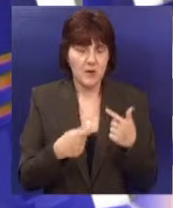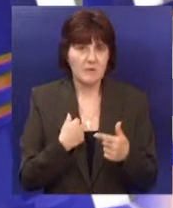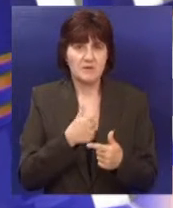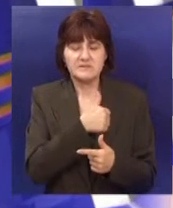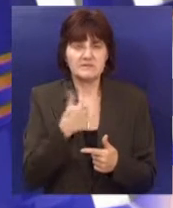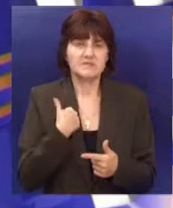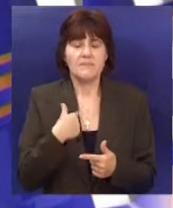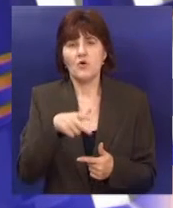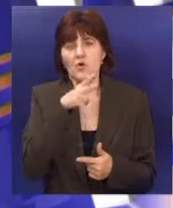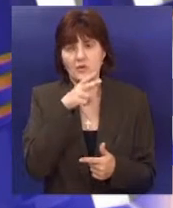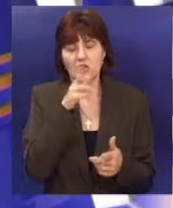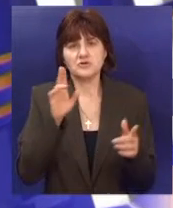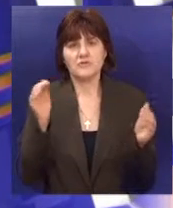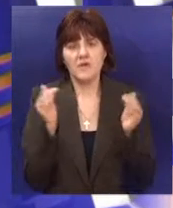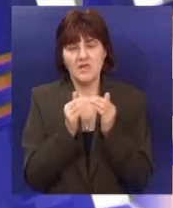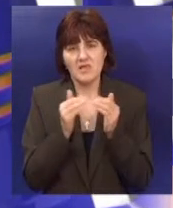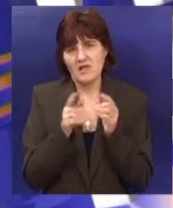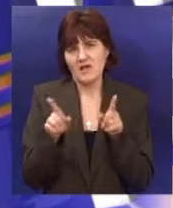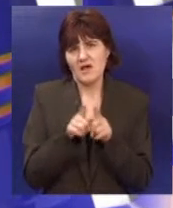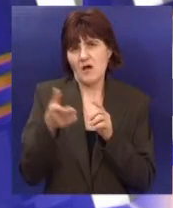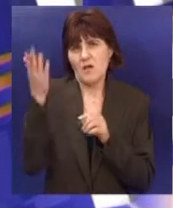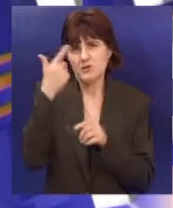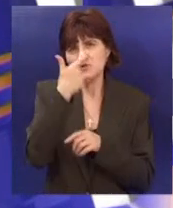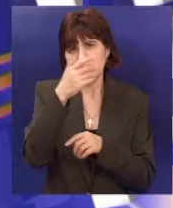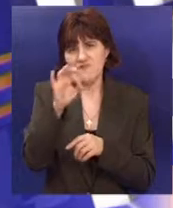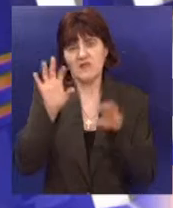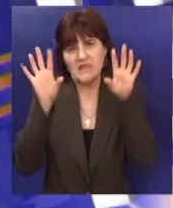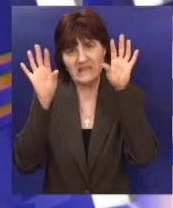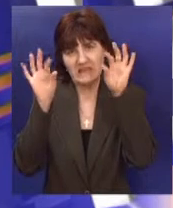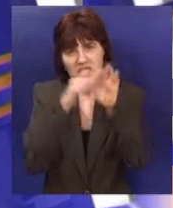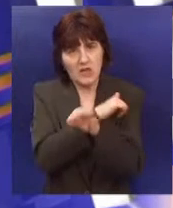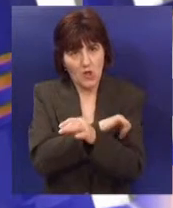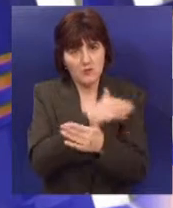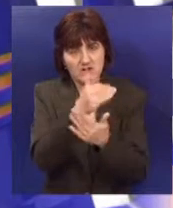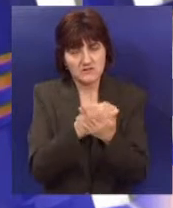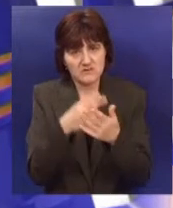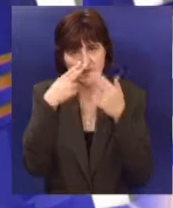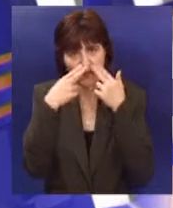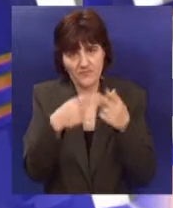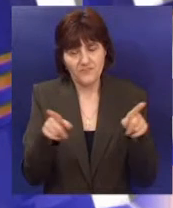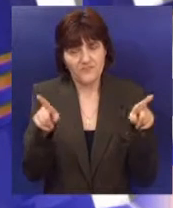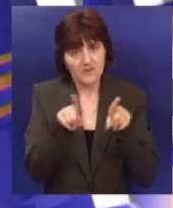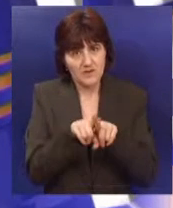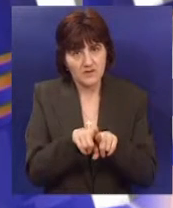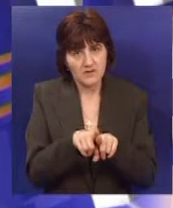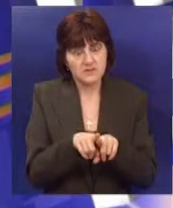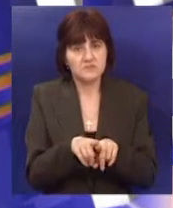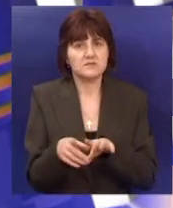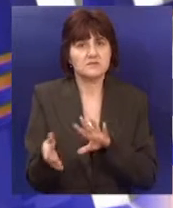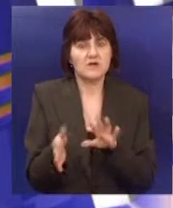novo ne tražimo, nego ono sve što je bilo u 2010. godini. Znači, najverovatnije